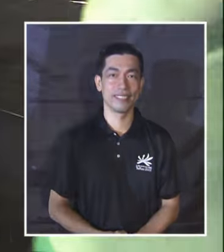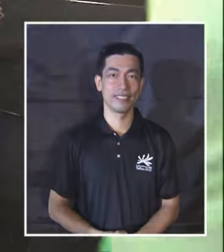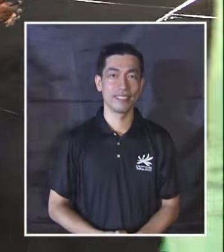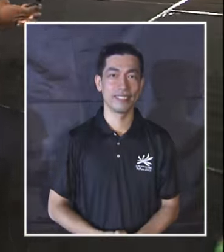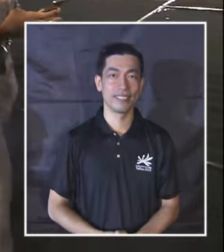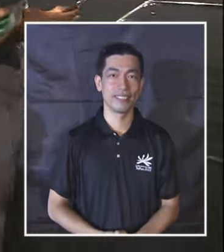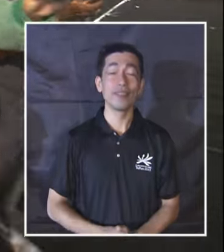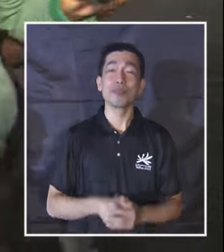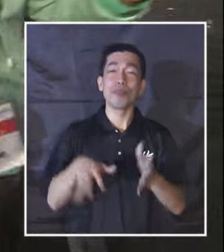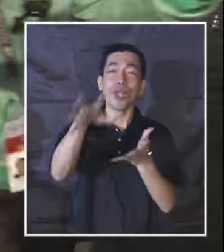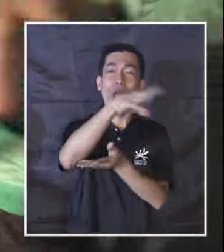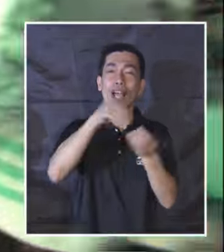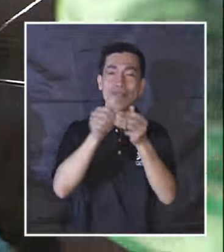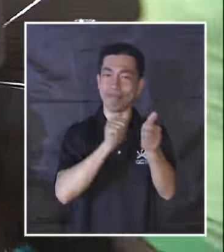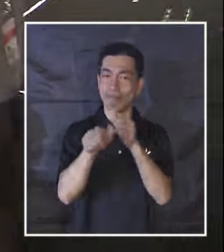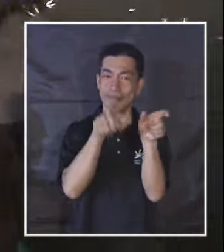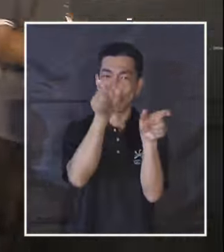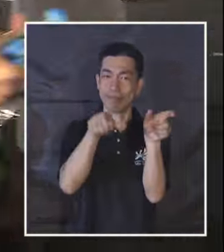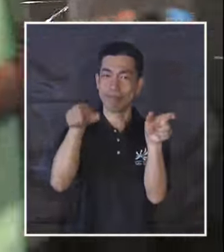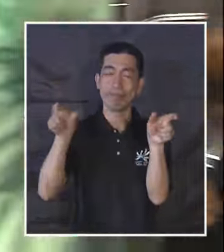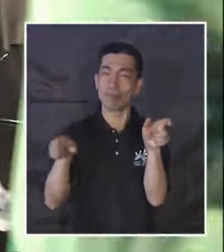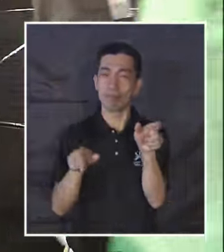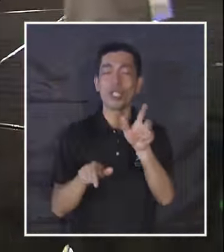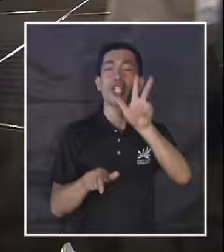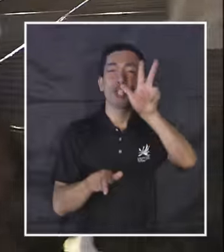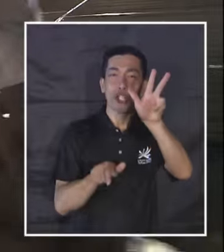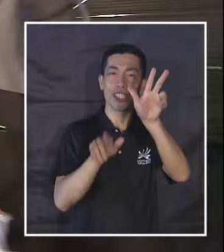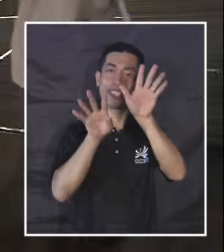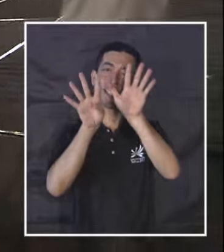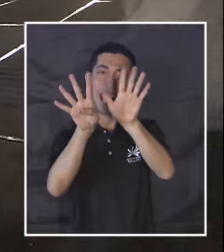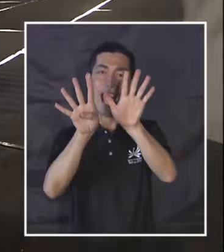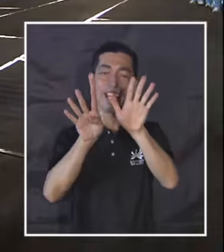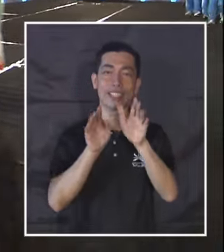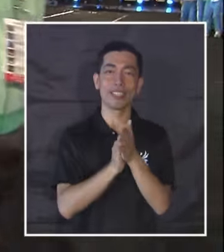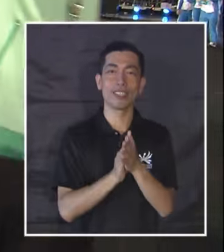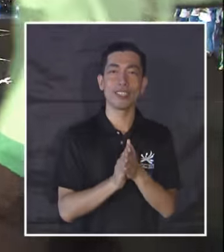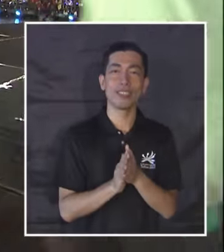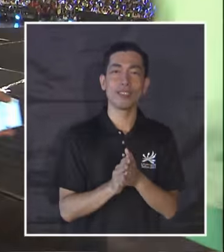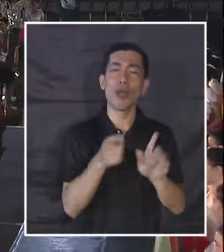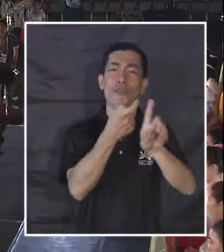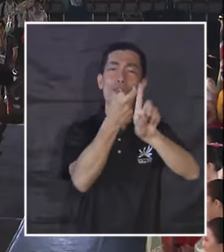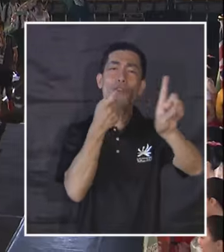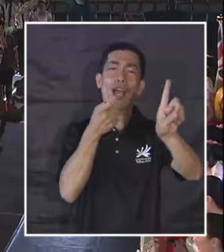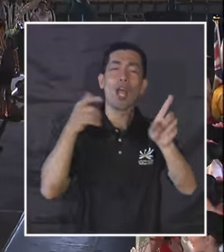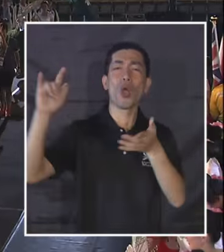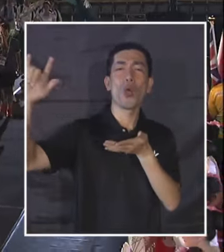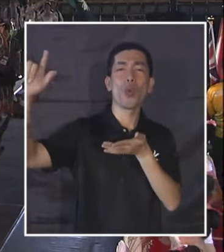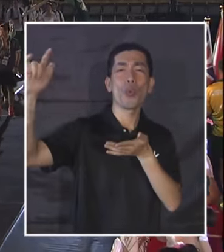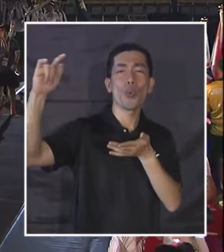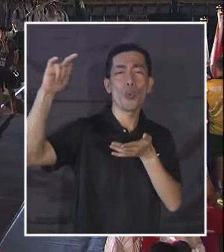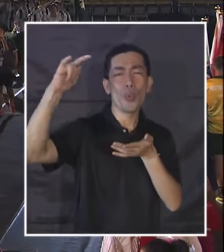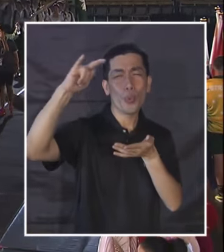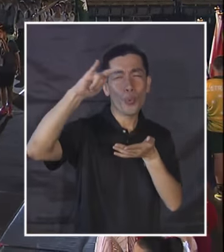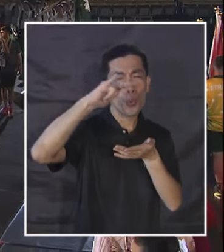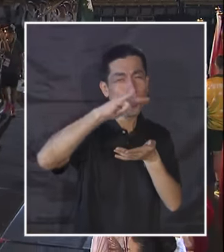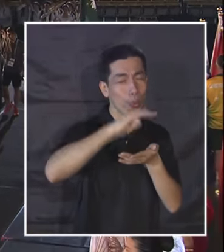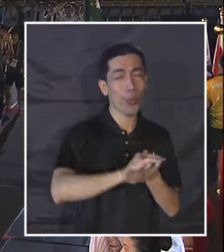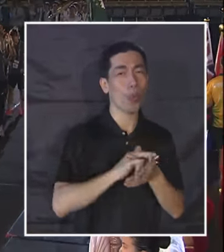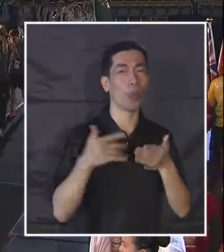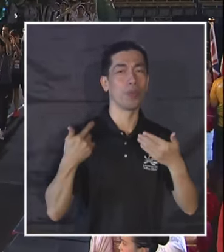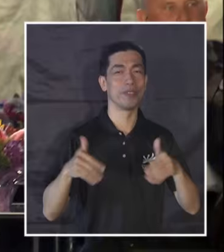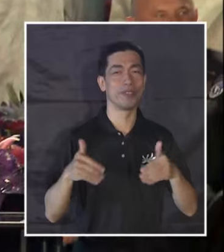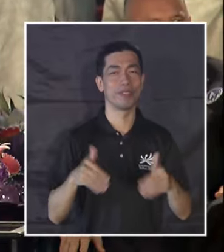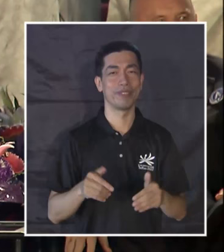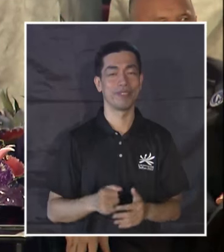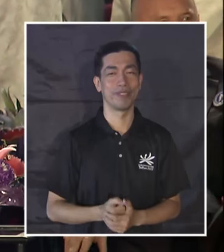地阿拉伯代表队共有39位选手从沙烏地阿拉伯远道而来，相信呢所有的台